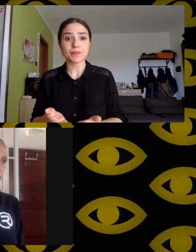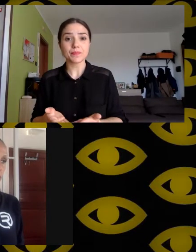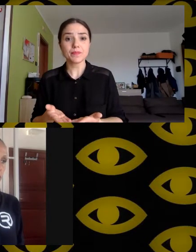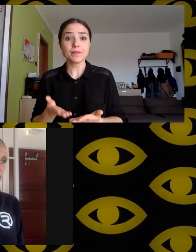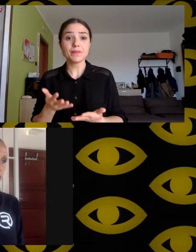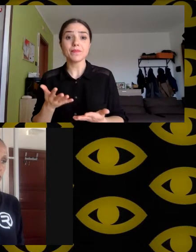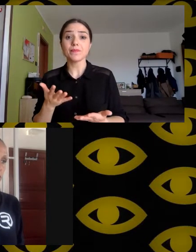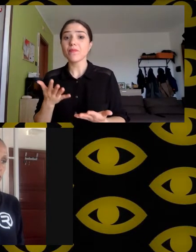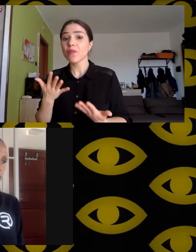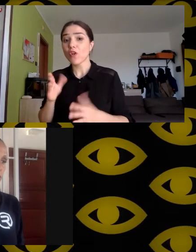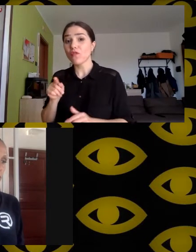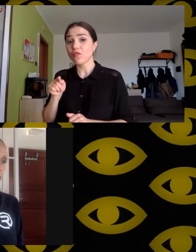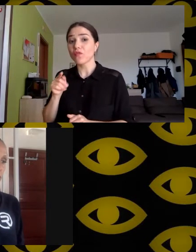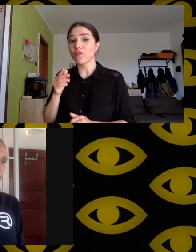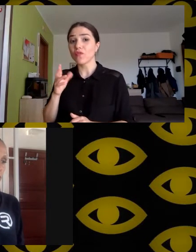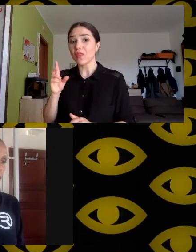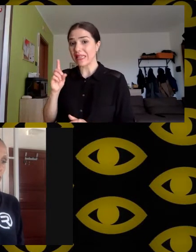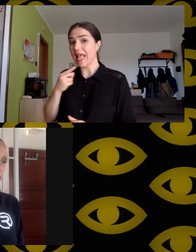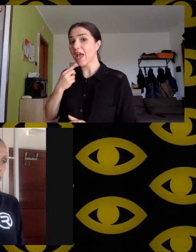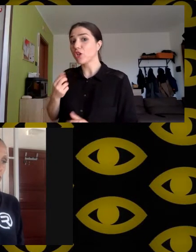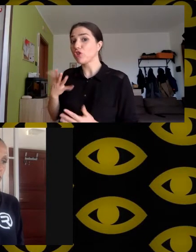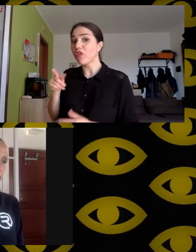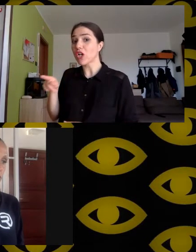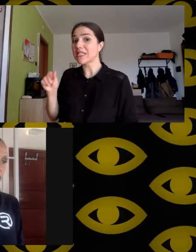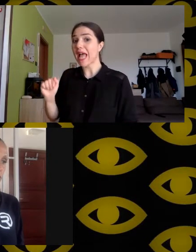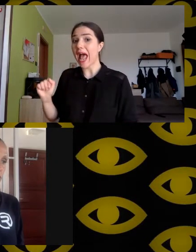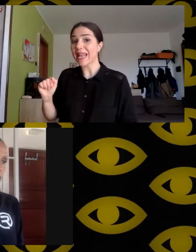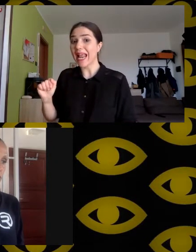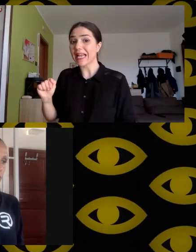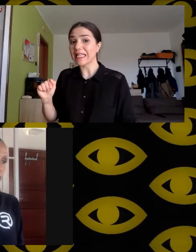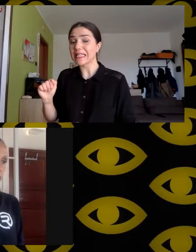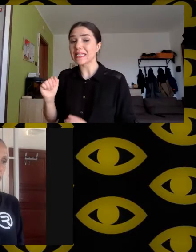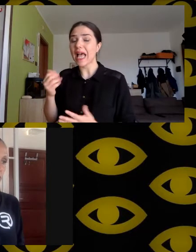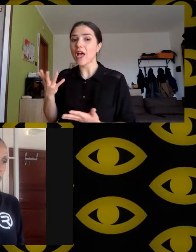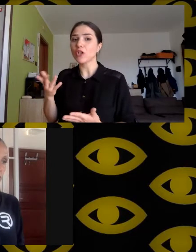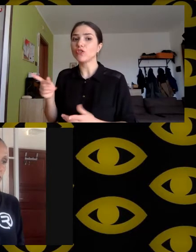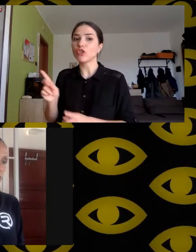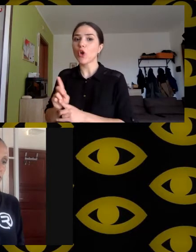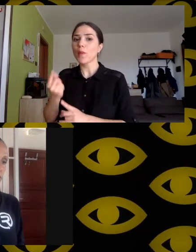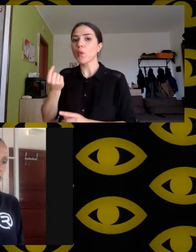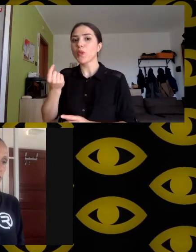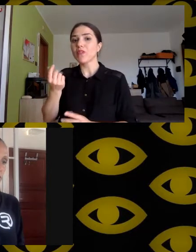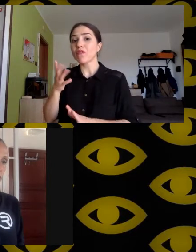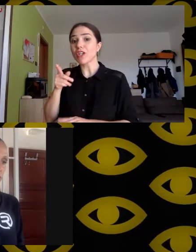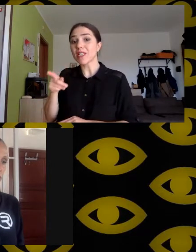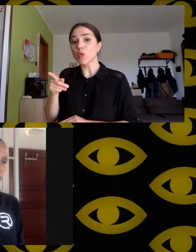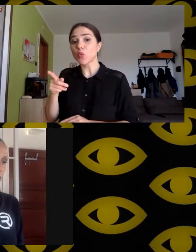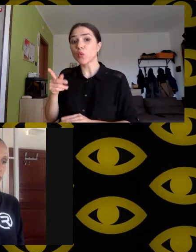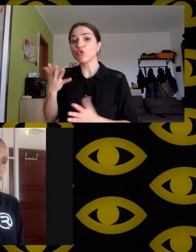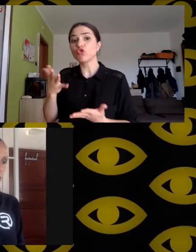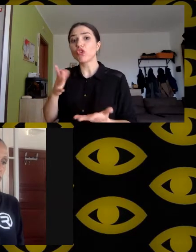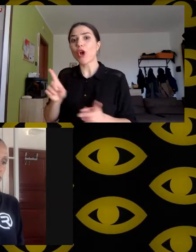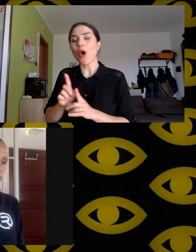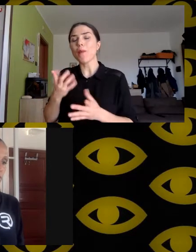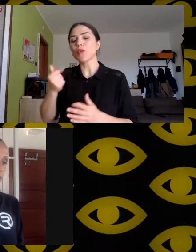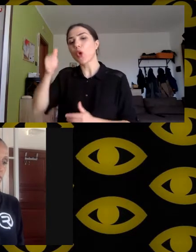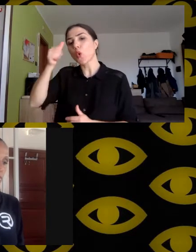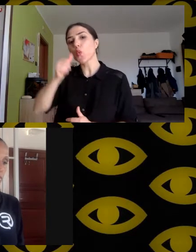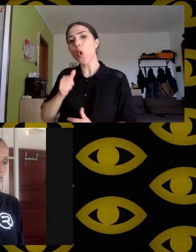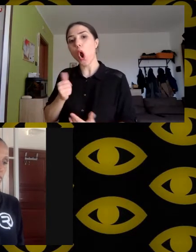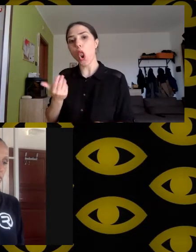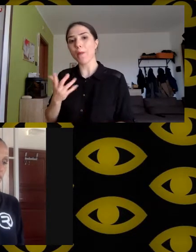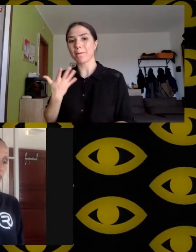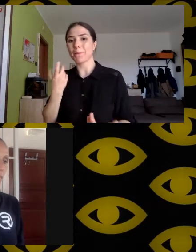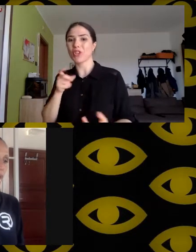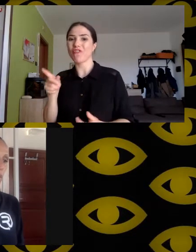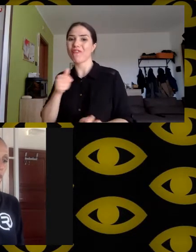arrivata a questi livelli di notorietà, hai anche così forse un ruolo, no? Di far conoscere questa